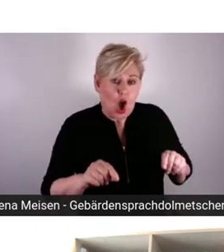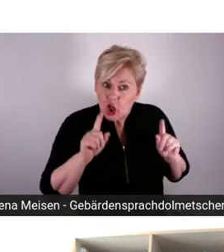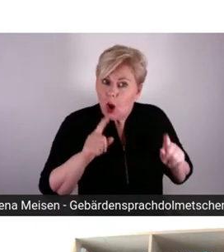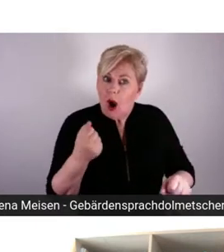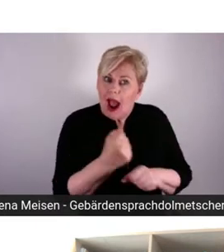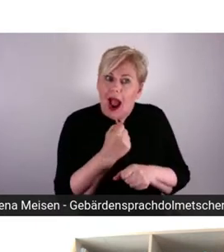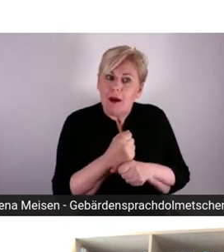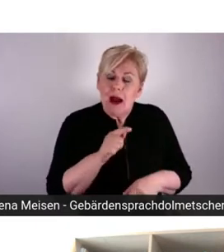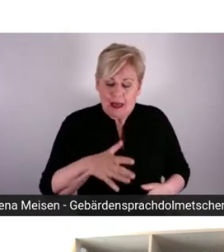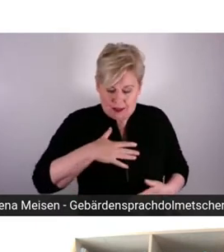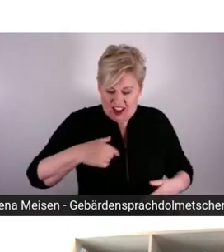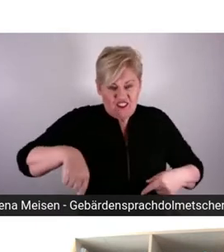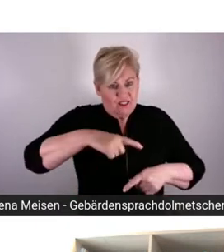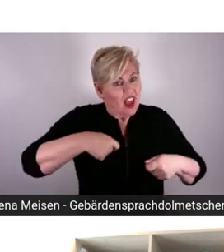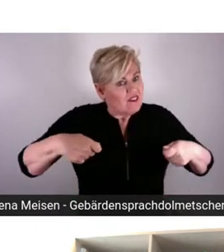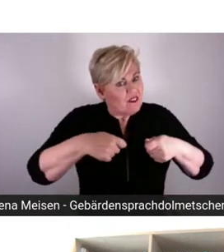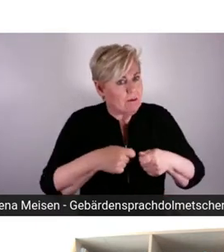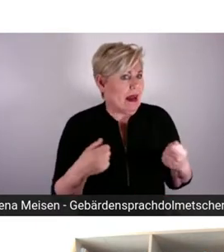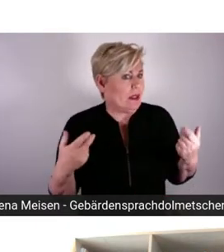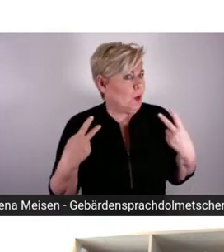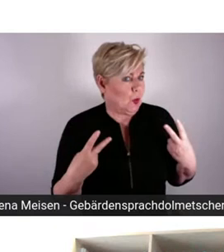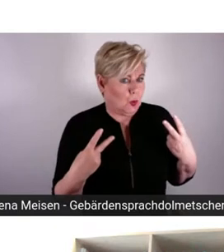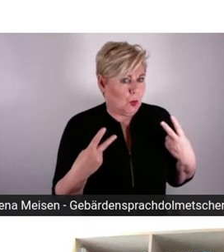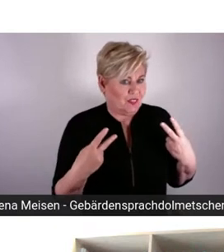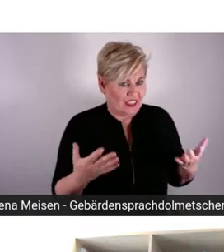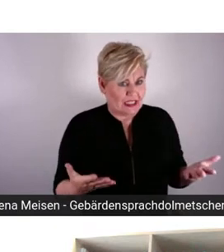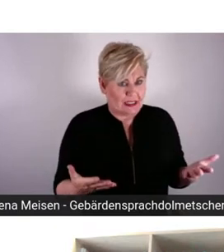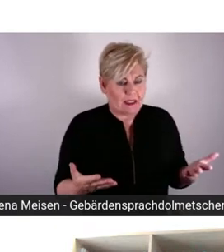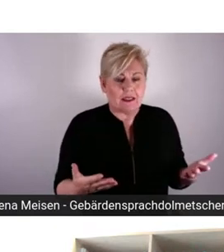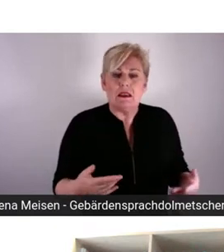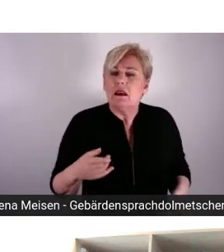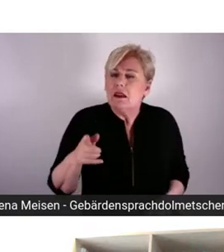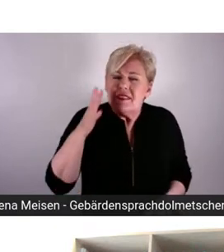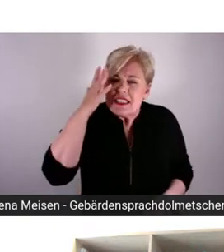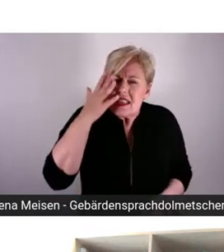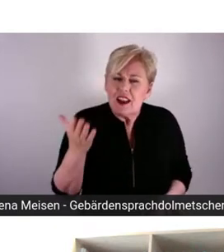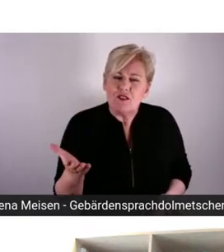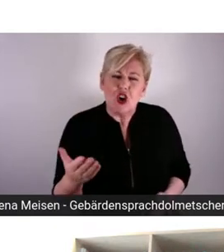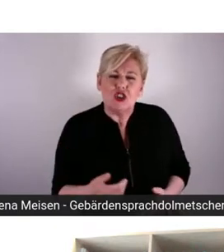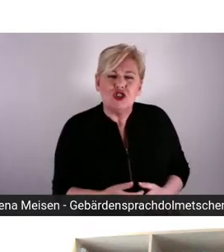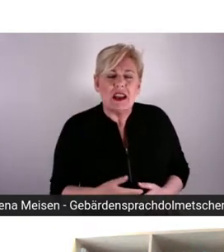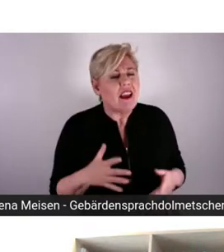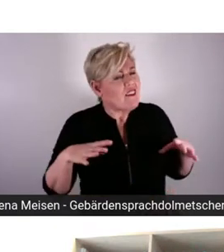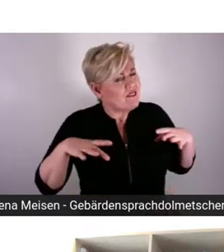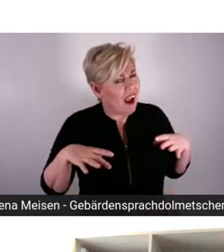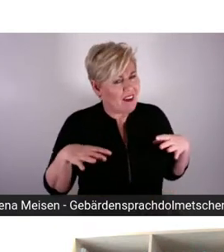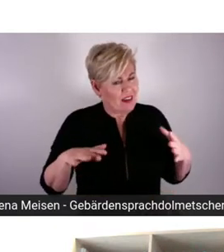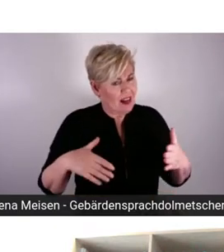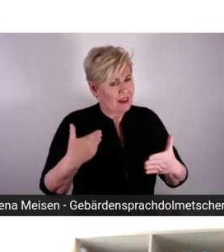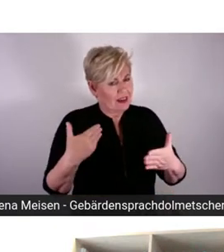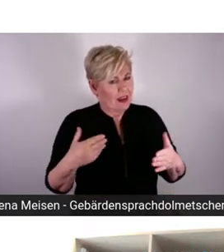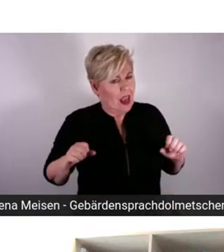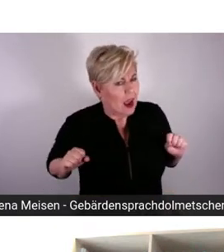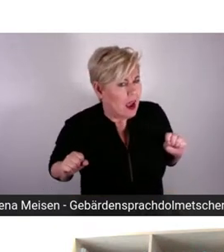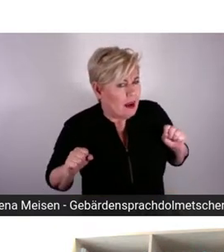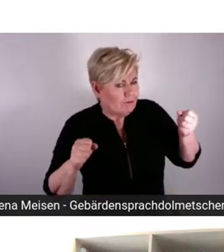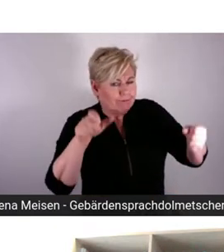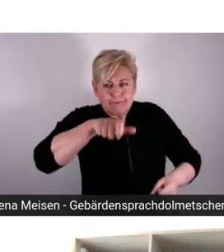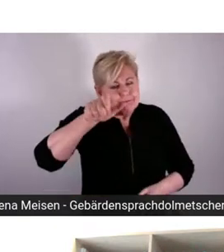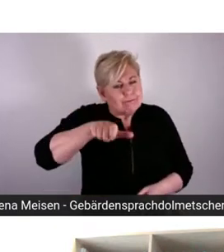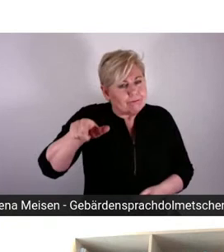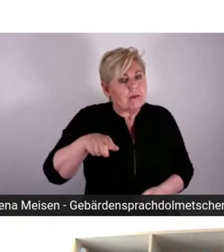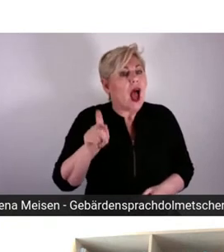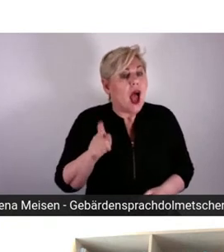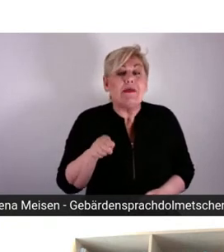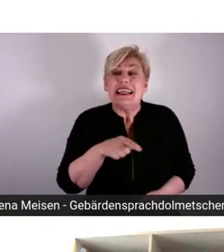unserer Verbände. Was können Sie sich vorstellen, um beispielsweise das freiwillige Engagement von Menschen, die auf